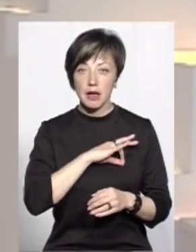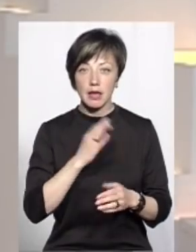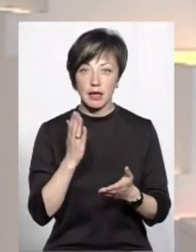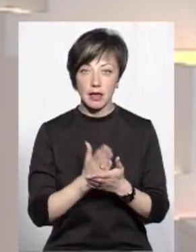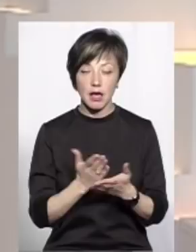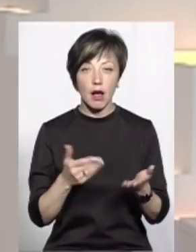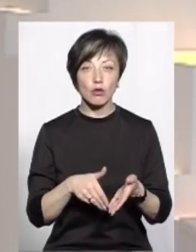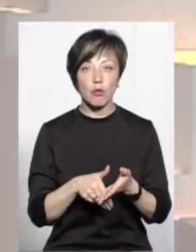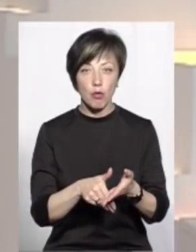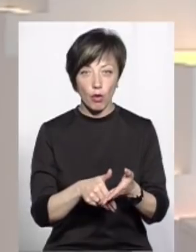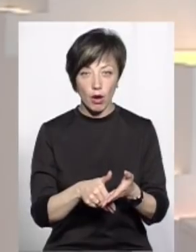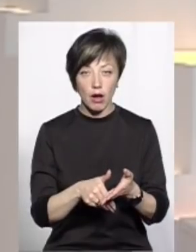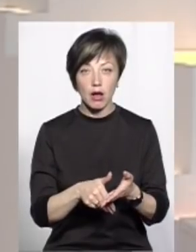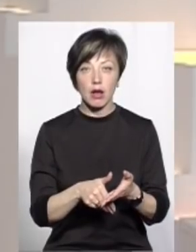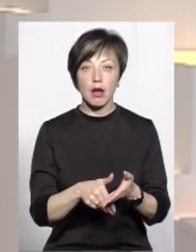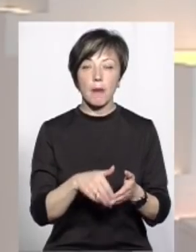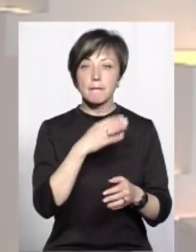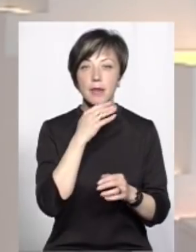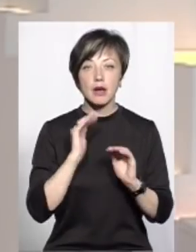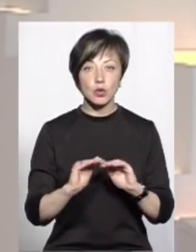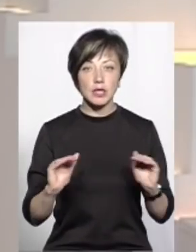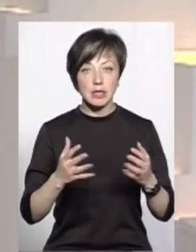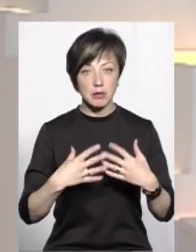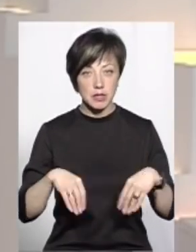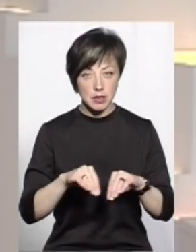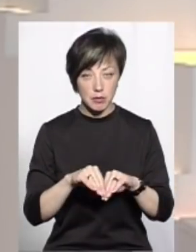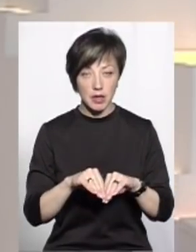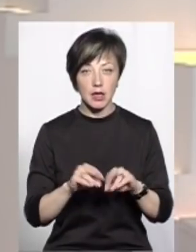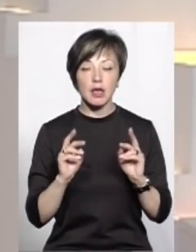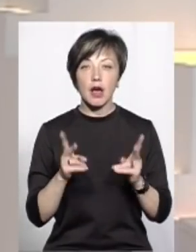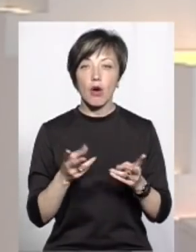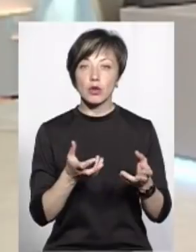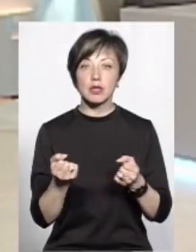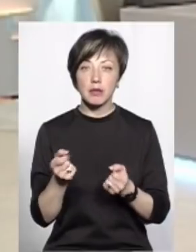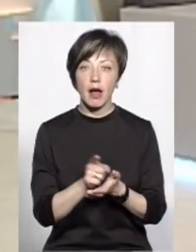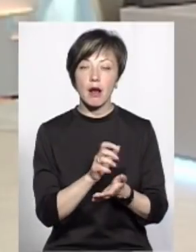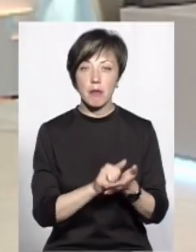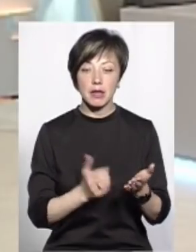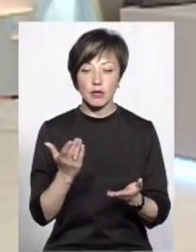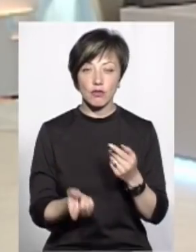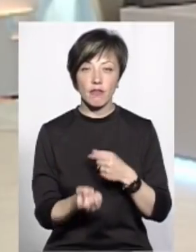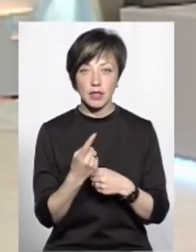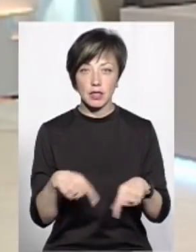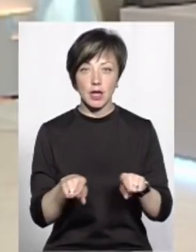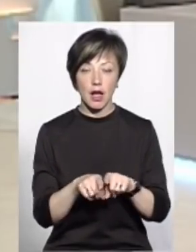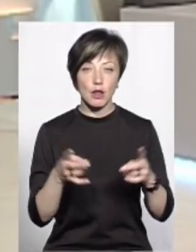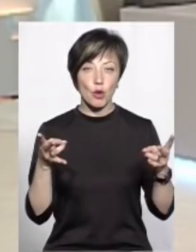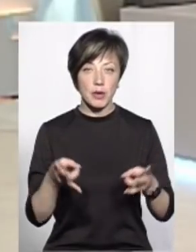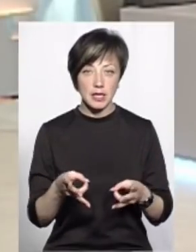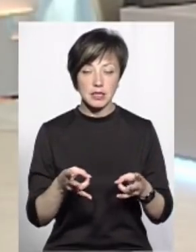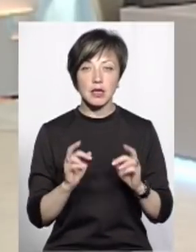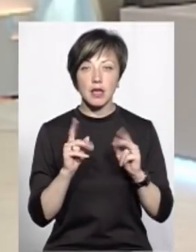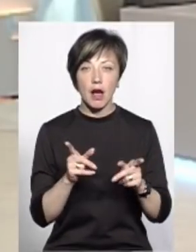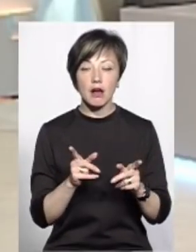яка допомога, допомога багатодітним сім'ям, як отримати аліменти, якщо виникла така необхідність,